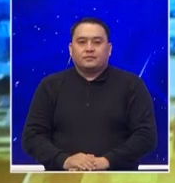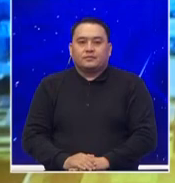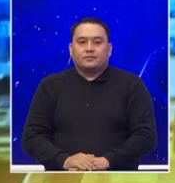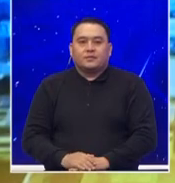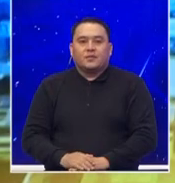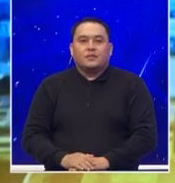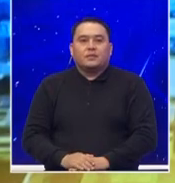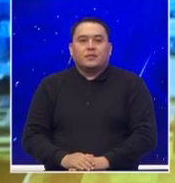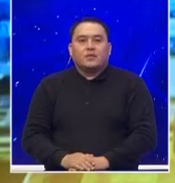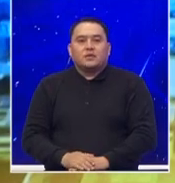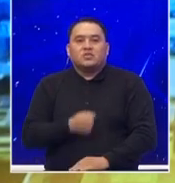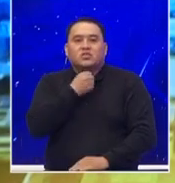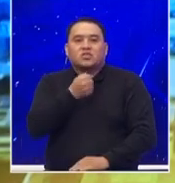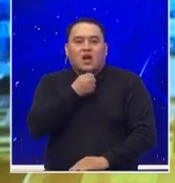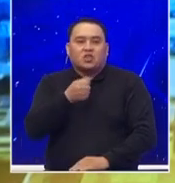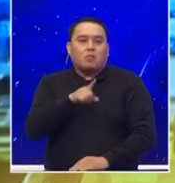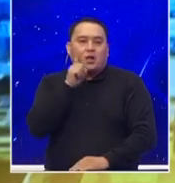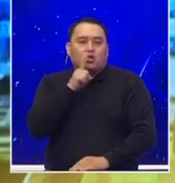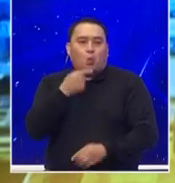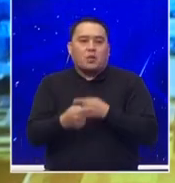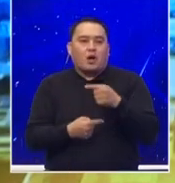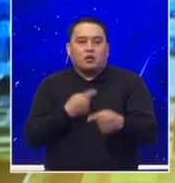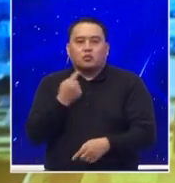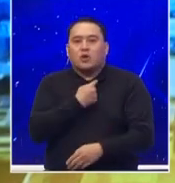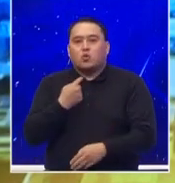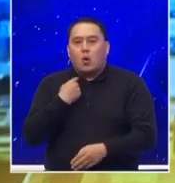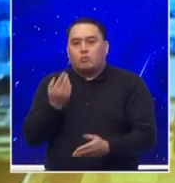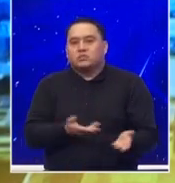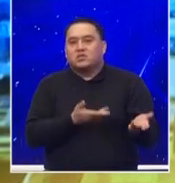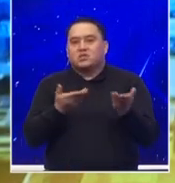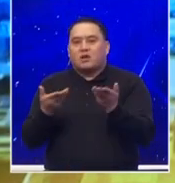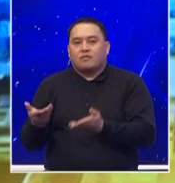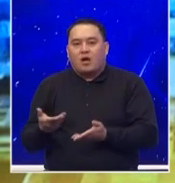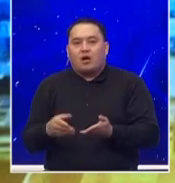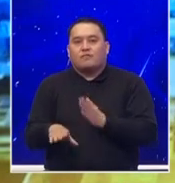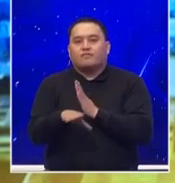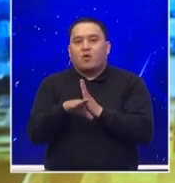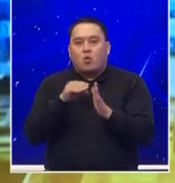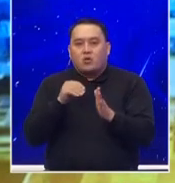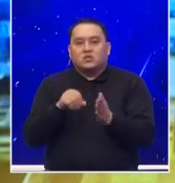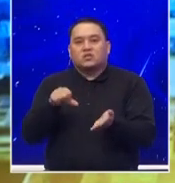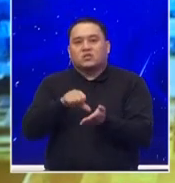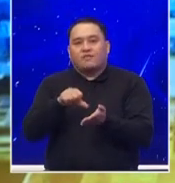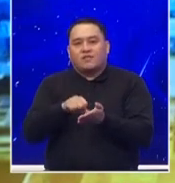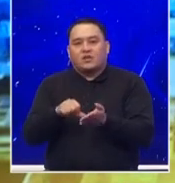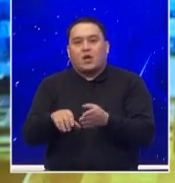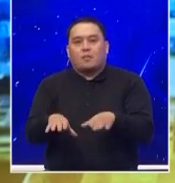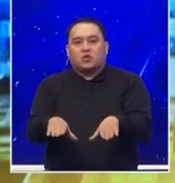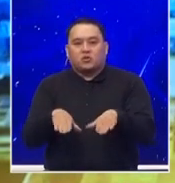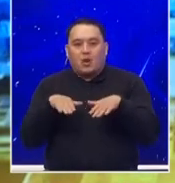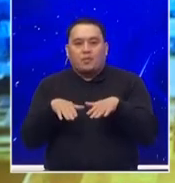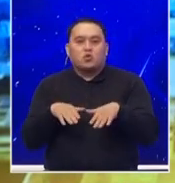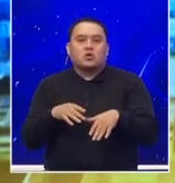Все на выборы. Старшее и молодое поколение областного центра призывают жетысусцев отдать свои голоса в выборе